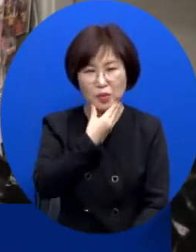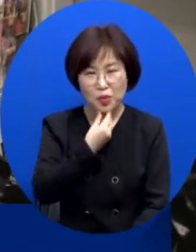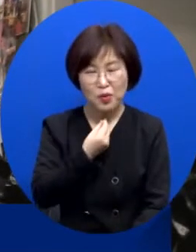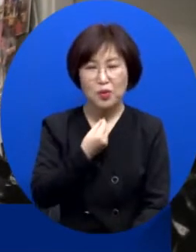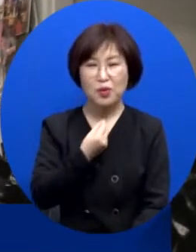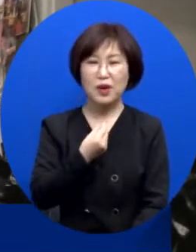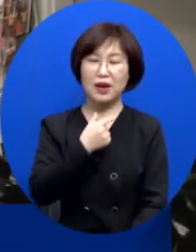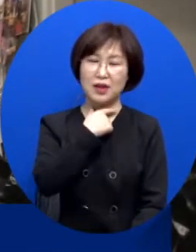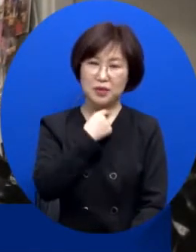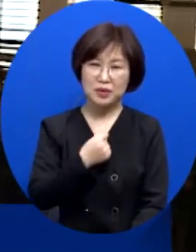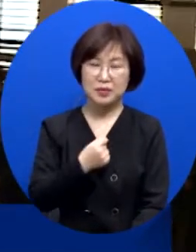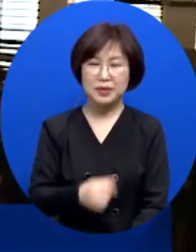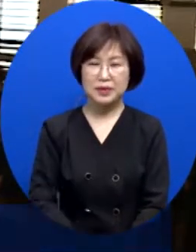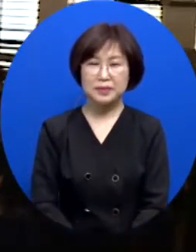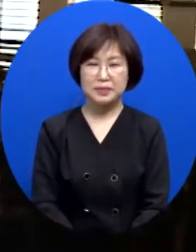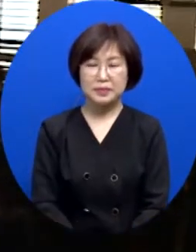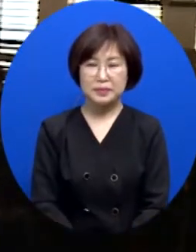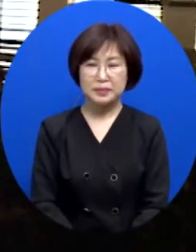그런 기도를 하고 있습니다.